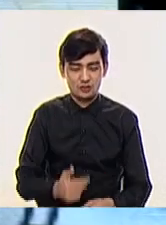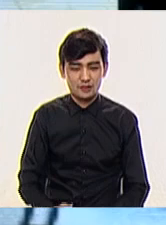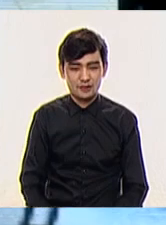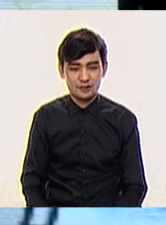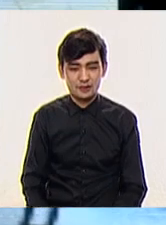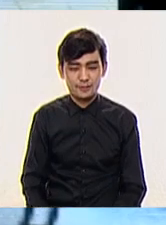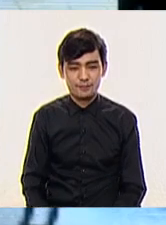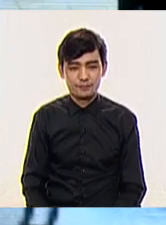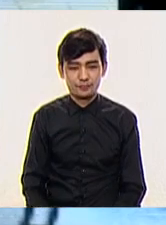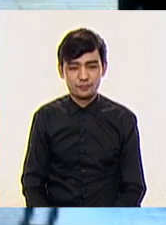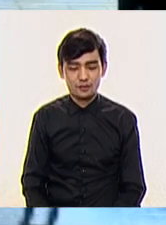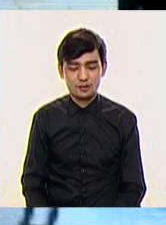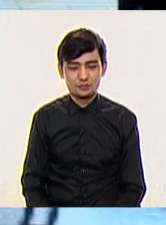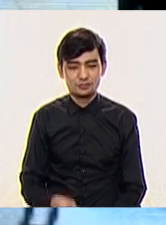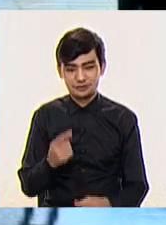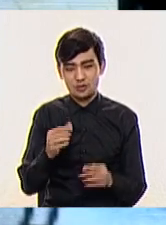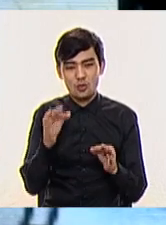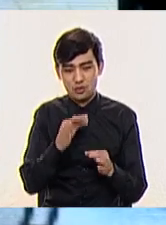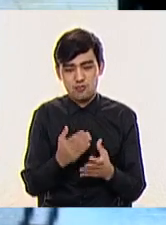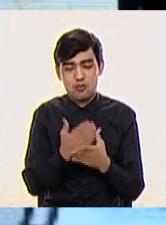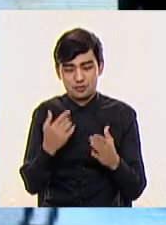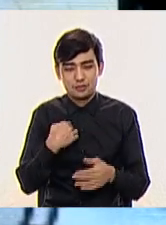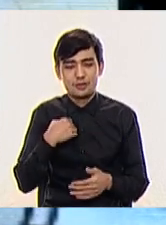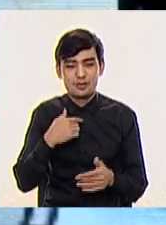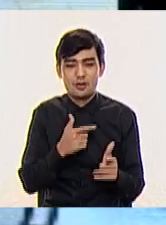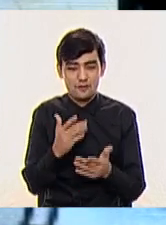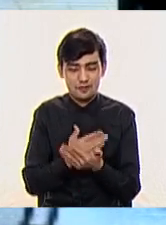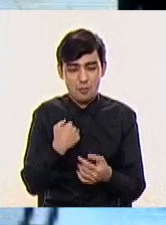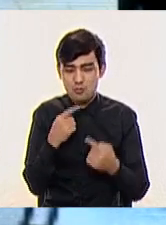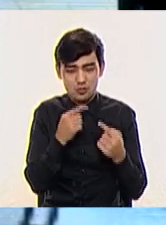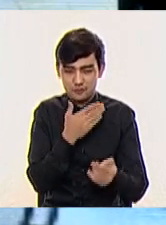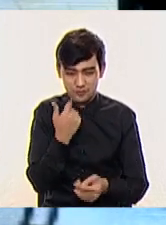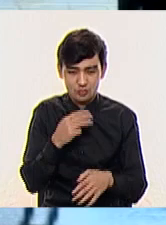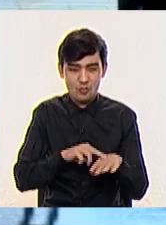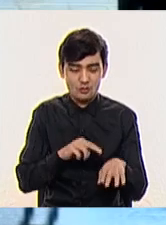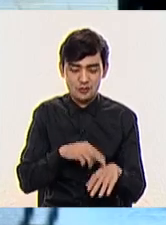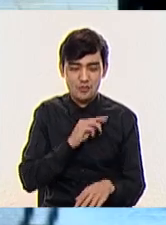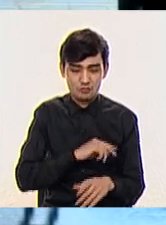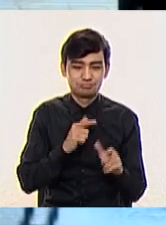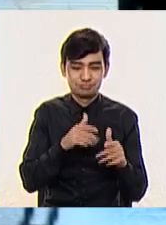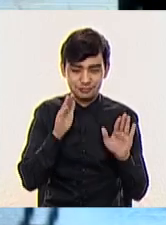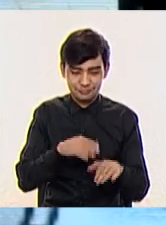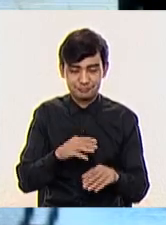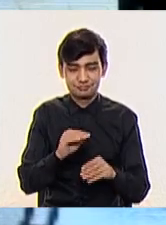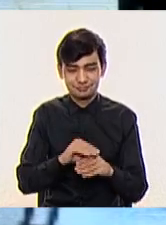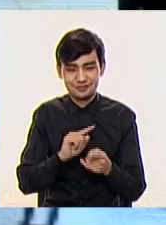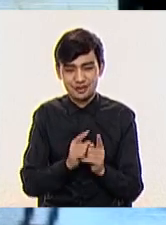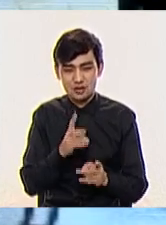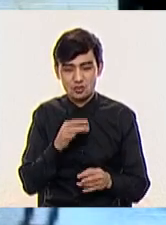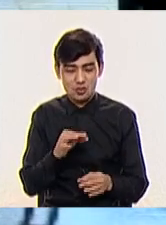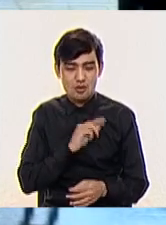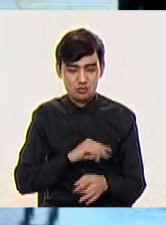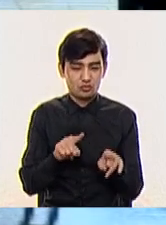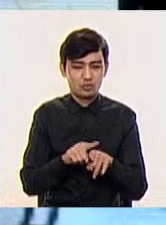Мы готовы, чтобы бюджет. Қаражаттың көбірек бөлуіне қарсы емеспіз, бірақ бұл полицияның жұмысына енгізілейін деп жатқан өзгерістерге сай болу